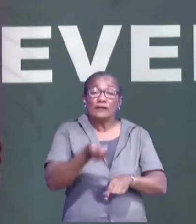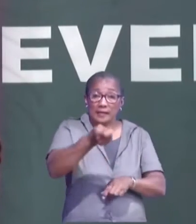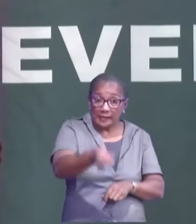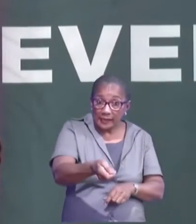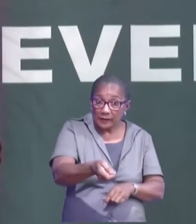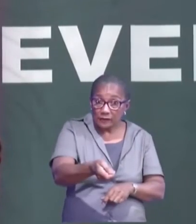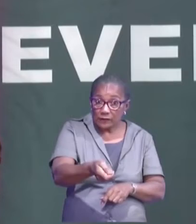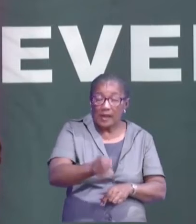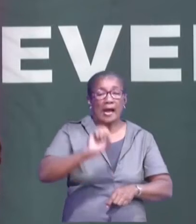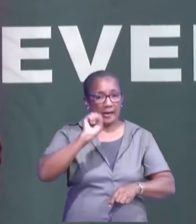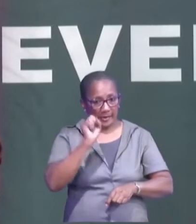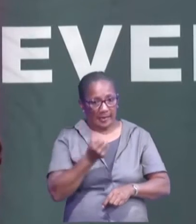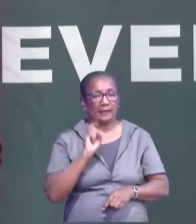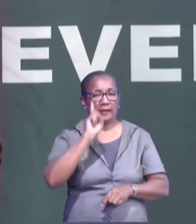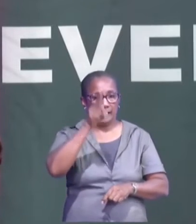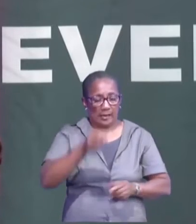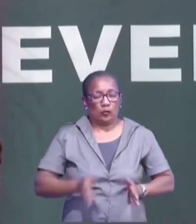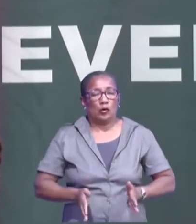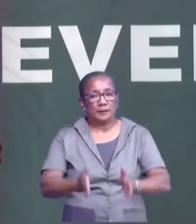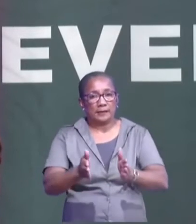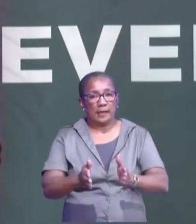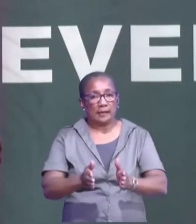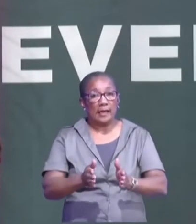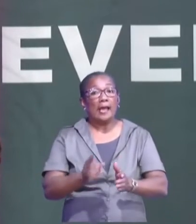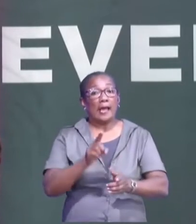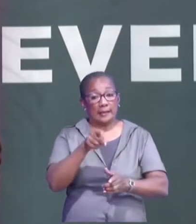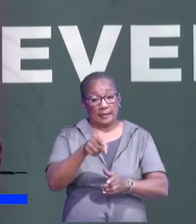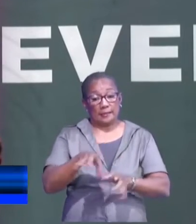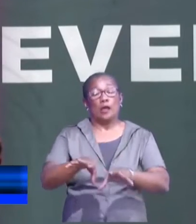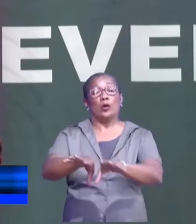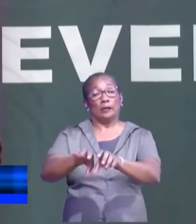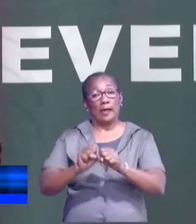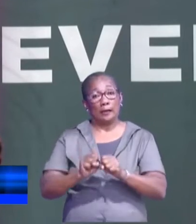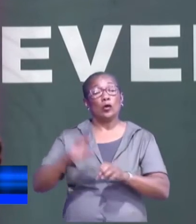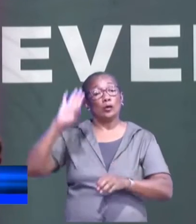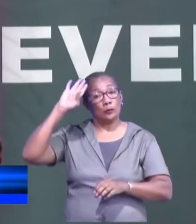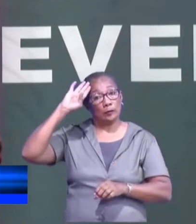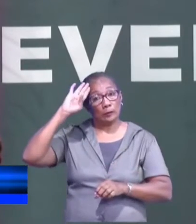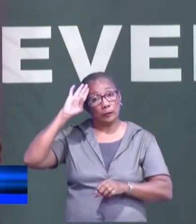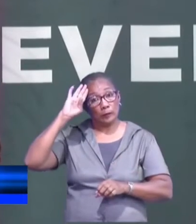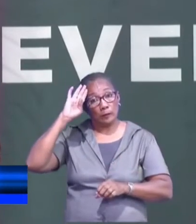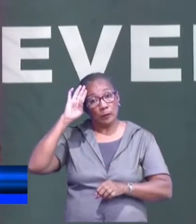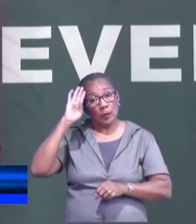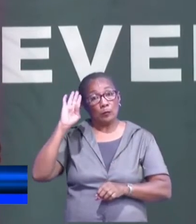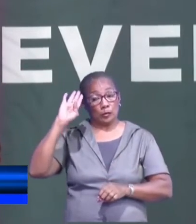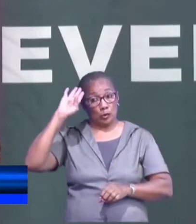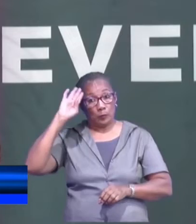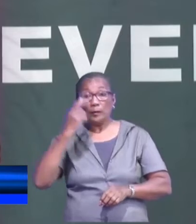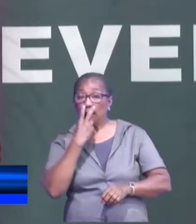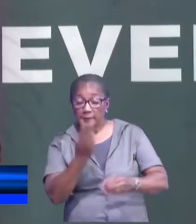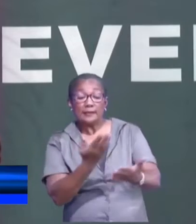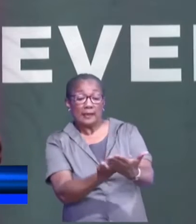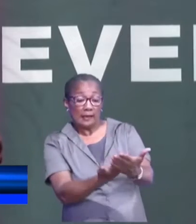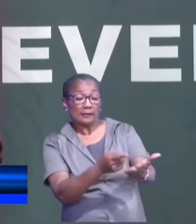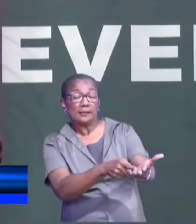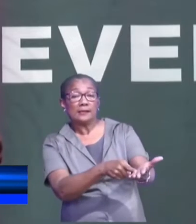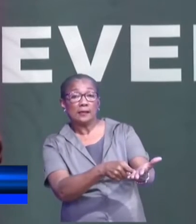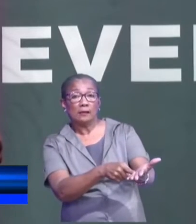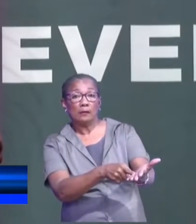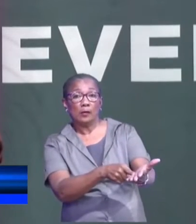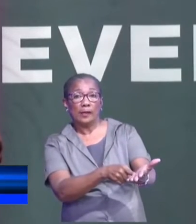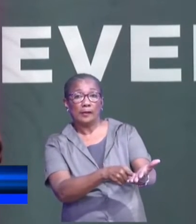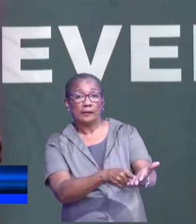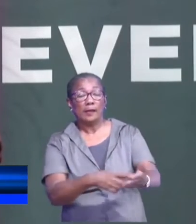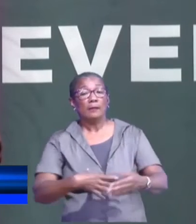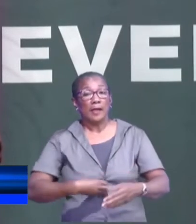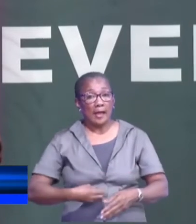waarmee u dan op straat kunt gaan en als u wordt aangehouden door de politie, kunt u dat briefje als bewijs gebruiken. Ik heb met